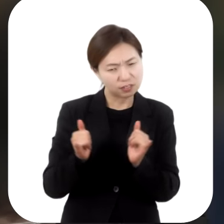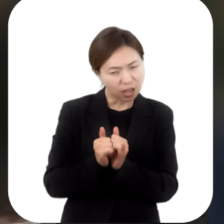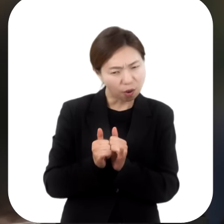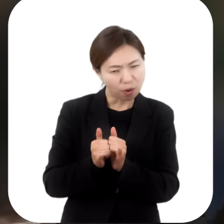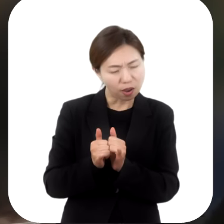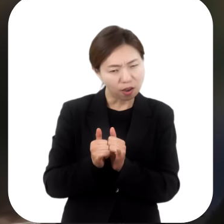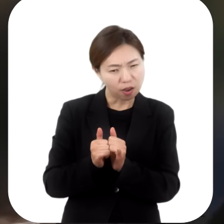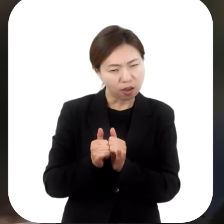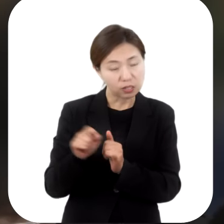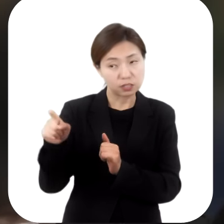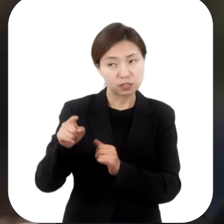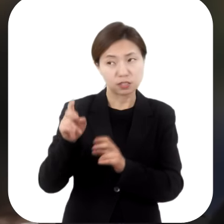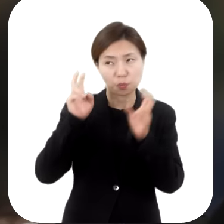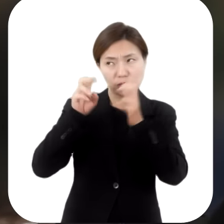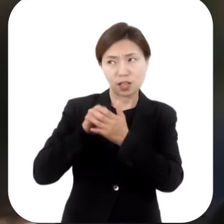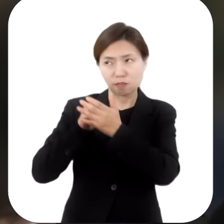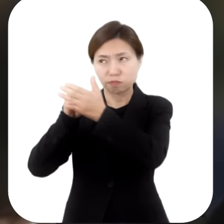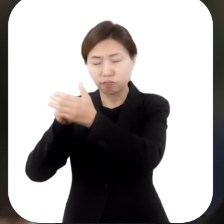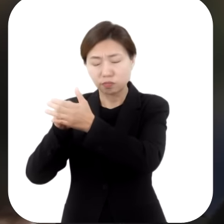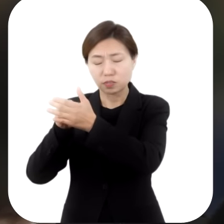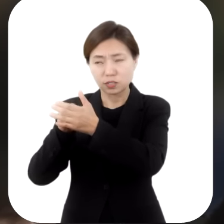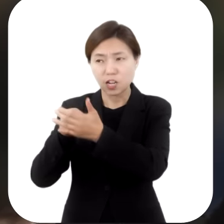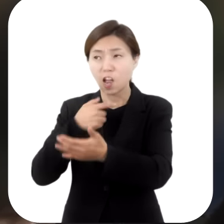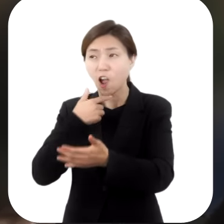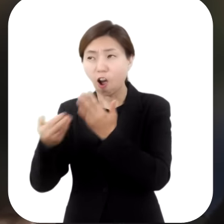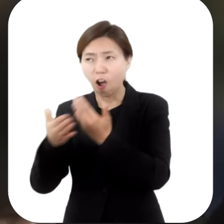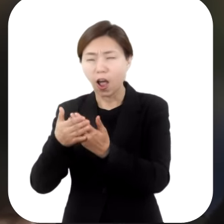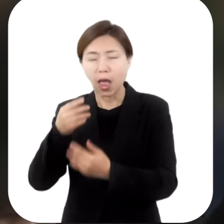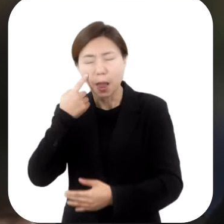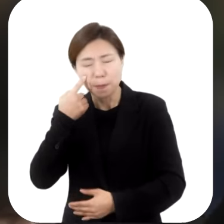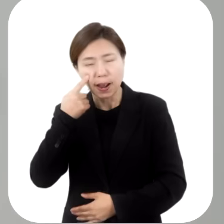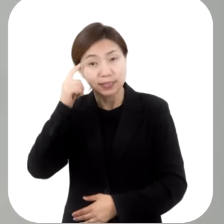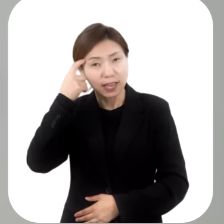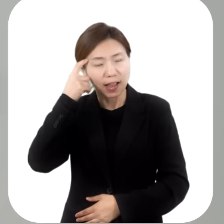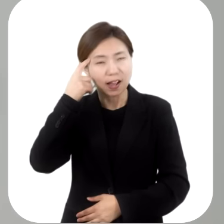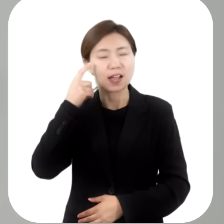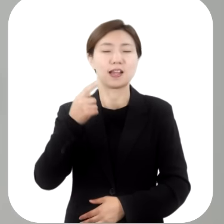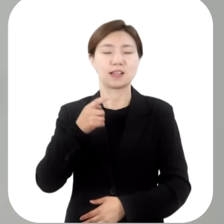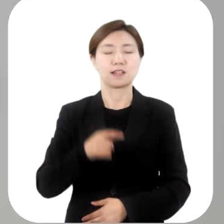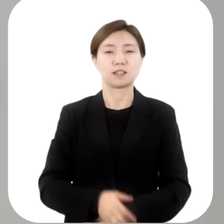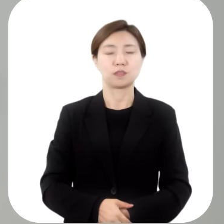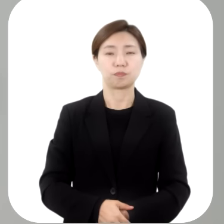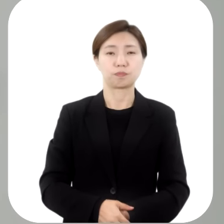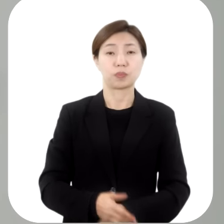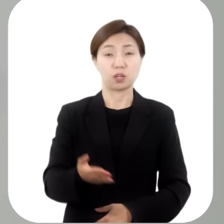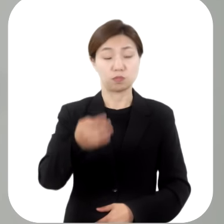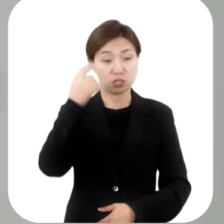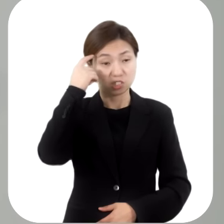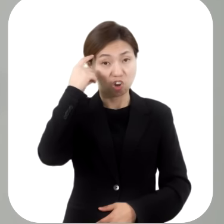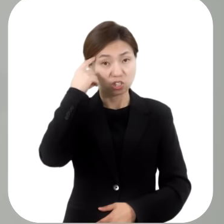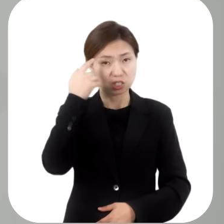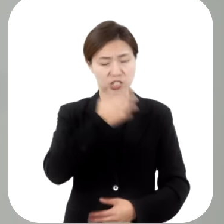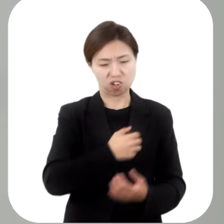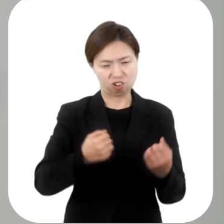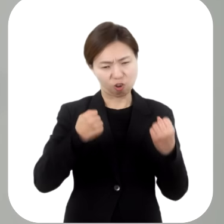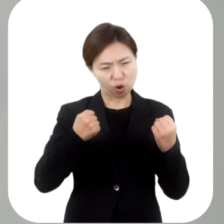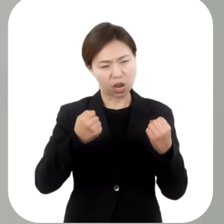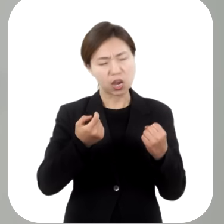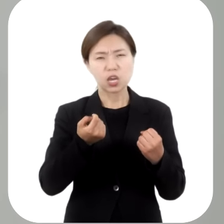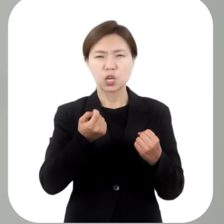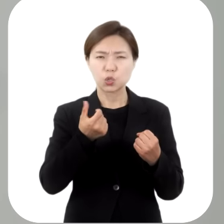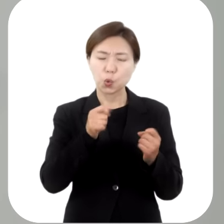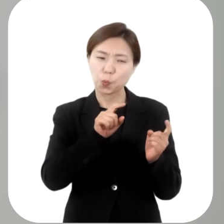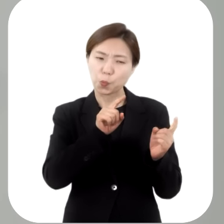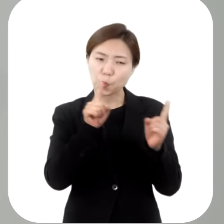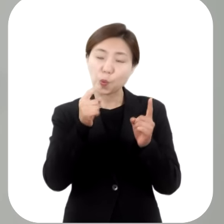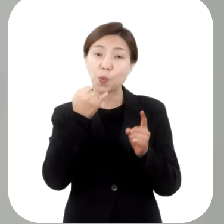이런 것도 일단 그 회사로 가서 한번 일단 부딪혀보는 방법도 있겠다. 근데 그거는 이제 정신 건강이 어느